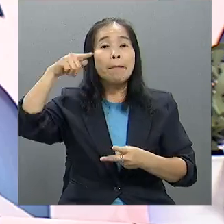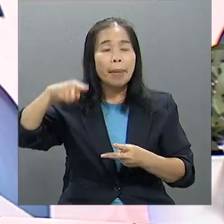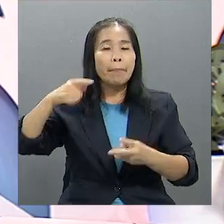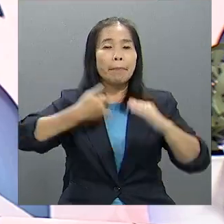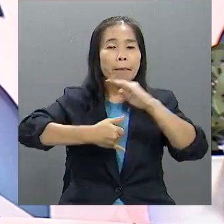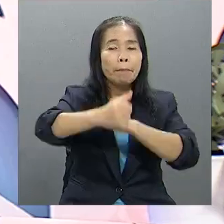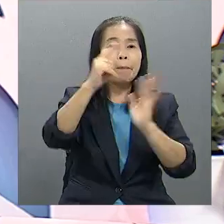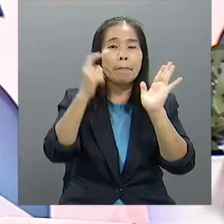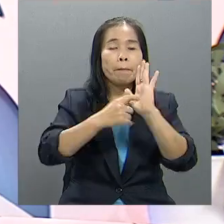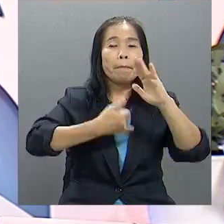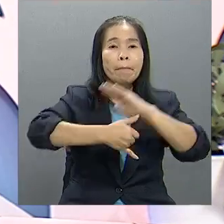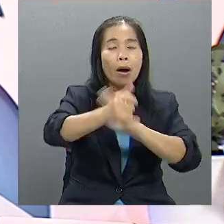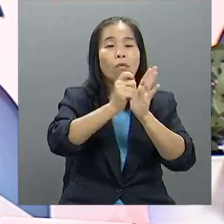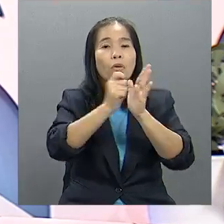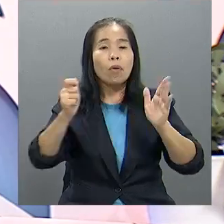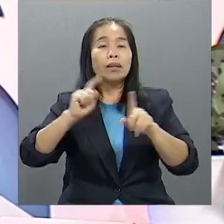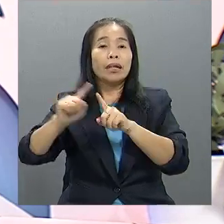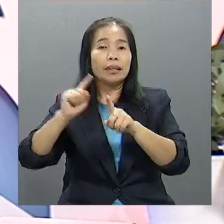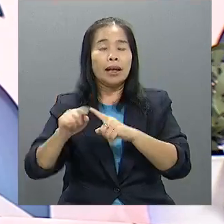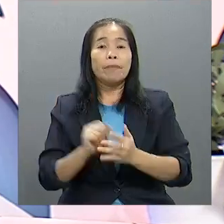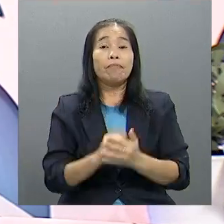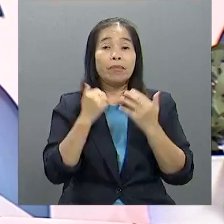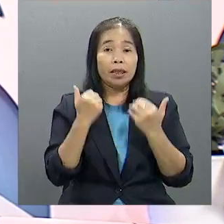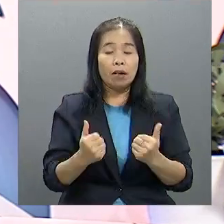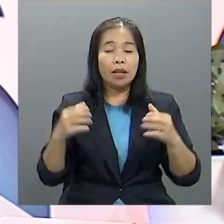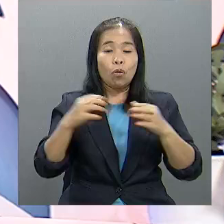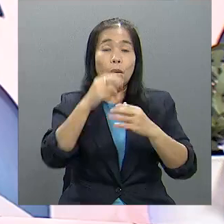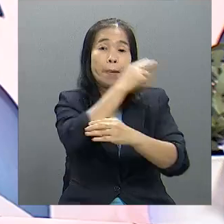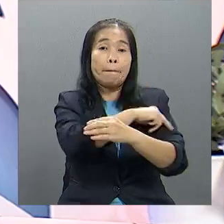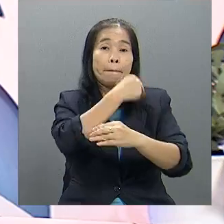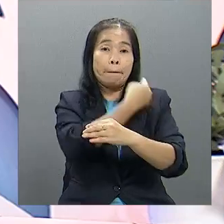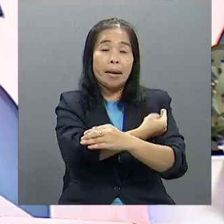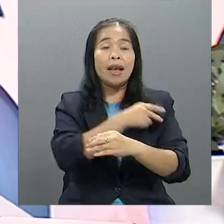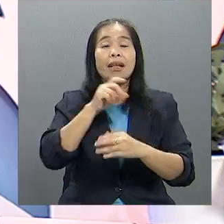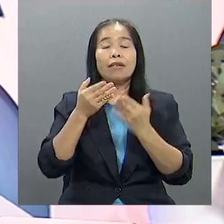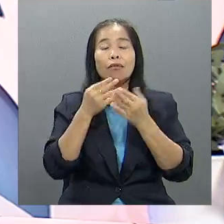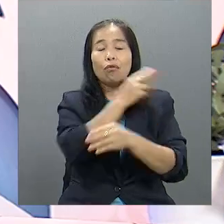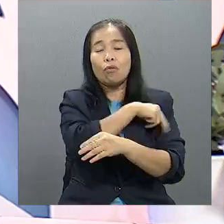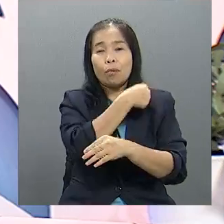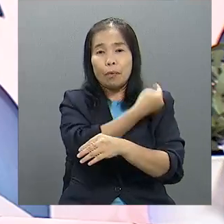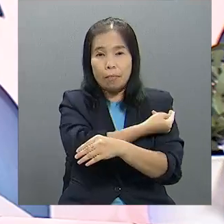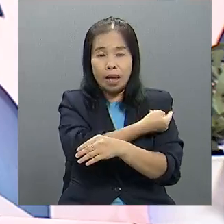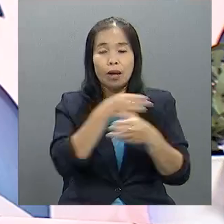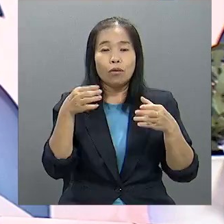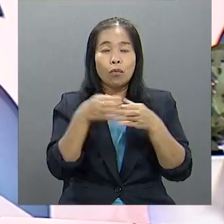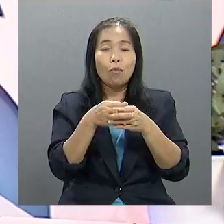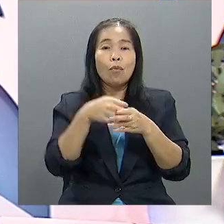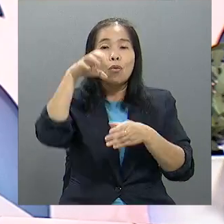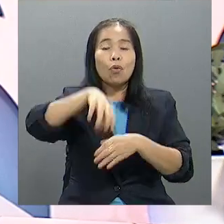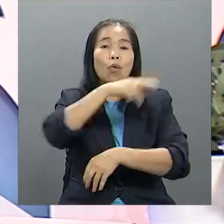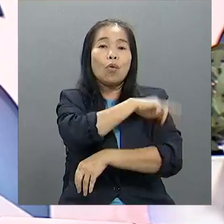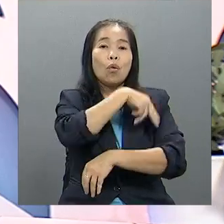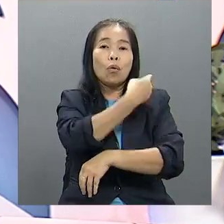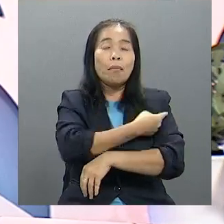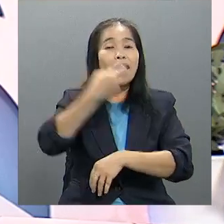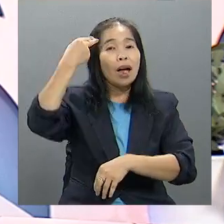างๆนะคะแล้วก็ล่าสุดนี้ค่ะคณะแพทยศาสตร์ศิริราชพยาบาลนะคะก็ได้คิดค้นแอปพลิเคชันที่ชื่อว่า Scan and Go ค่ะเ